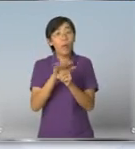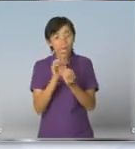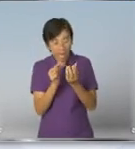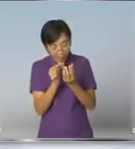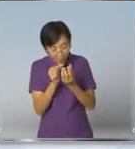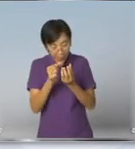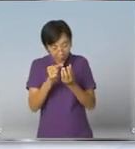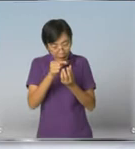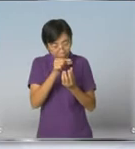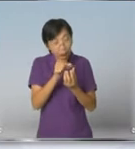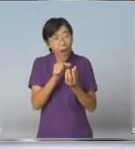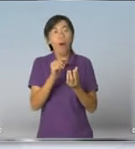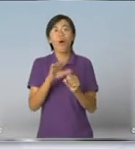ไหมฮ ะ